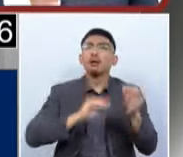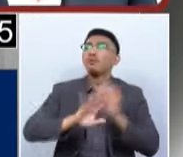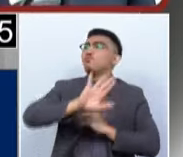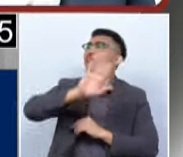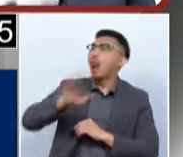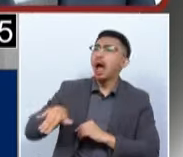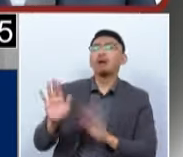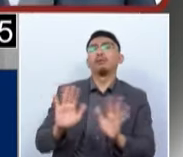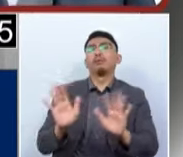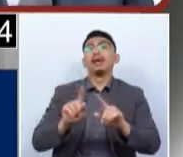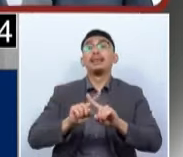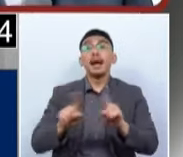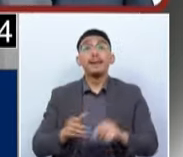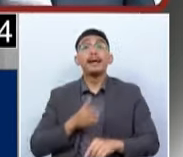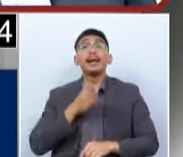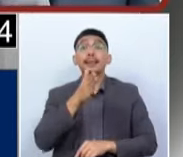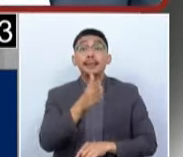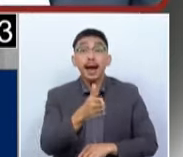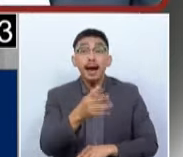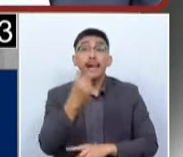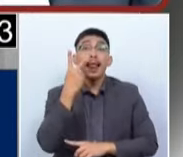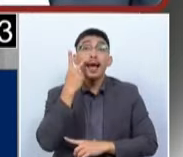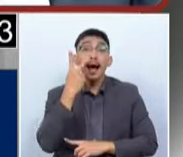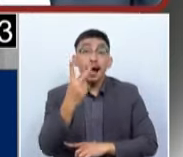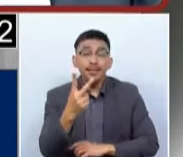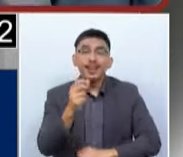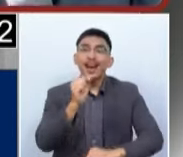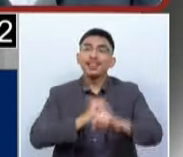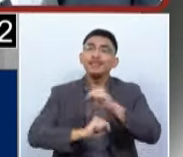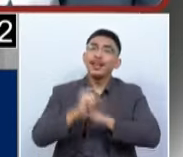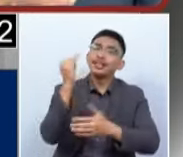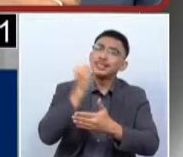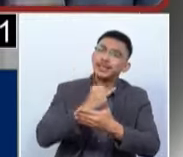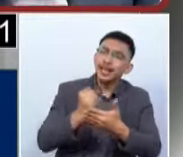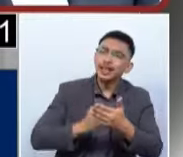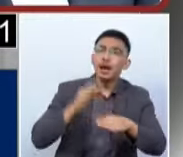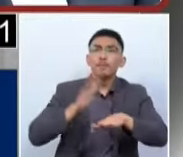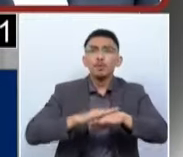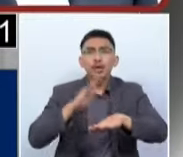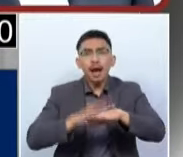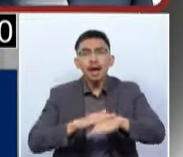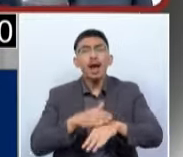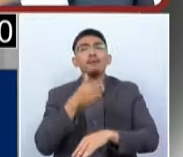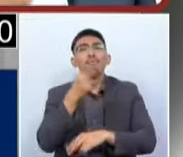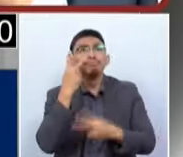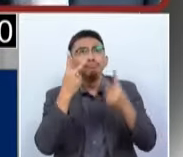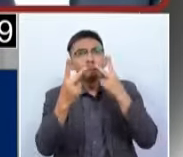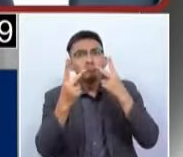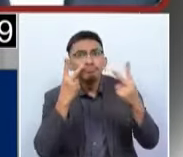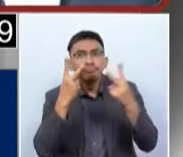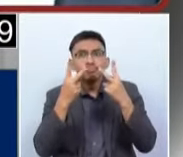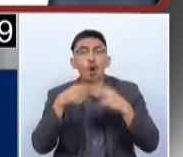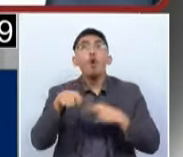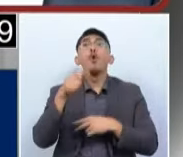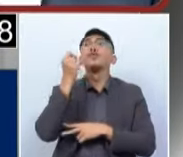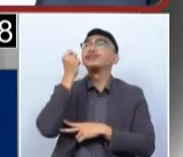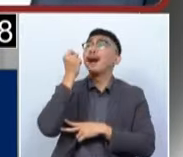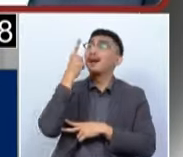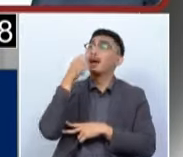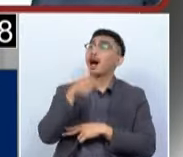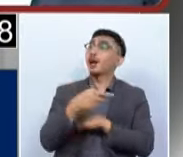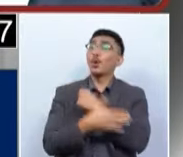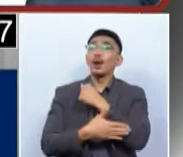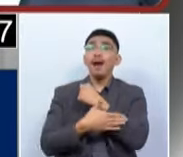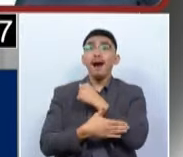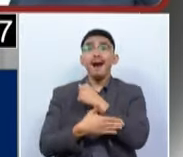menemui aktivitas-aktivitas kesenian kebudayaan sehingga mereka pun menyadari bahwa Indonesia ini negeri yang kaya